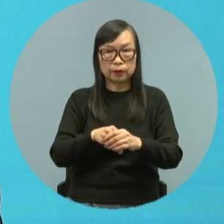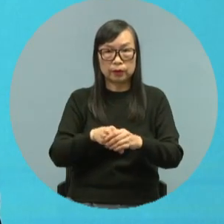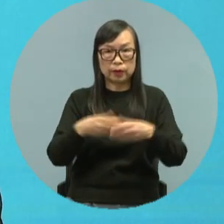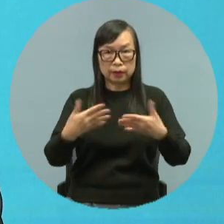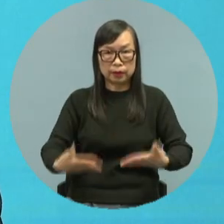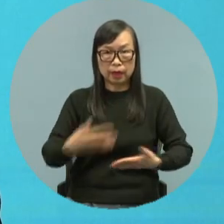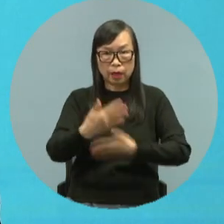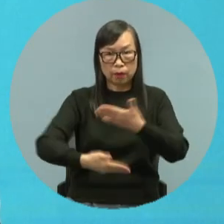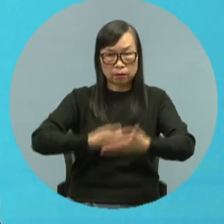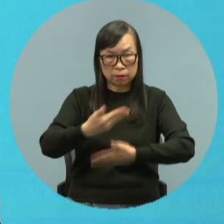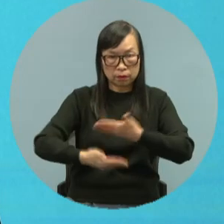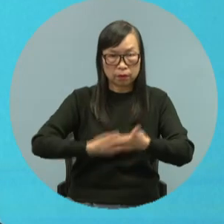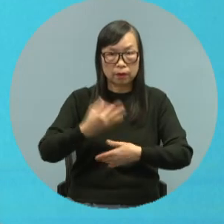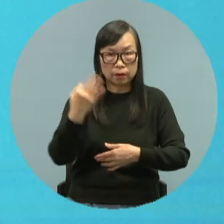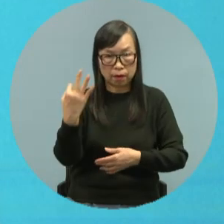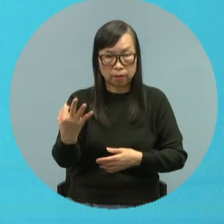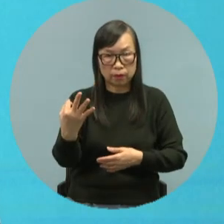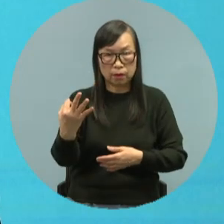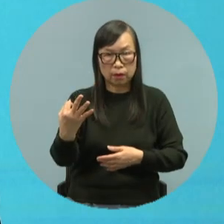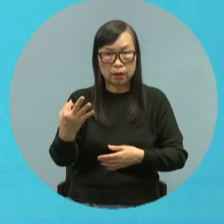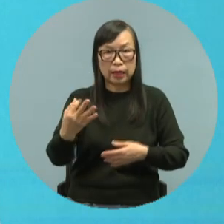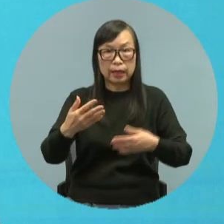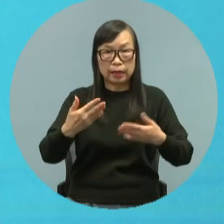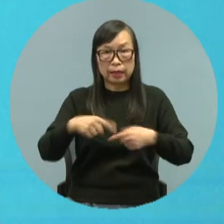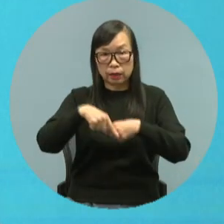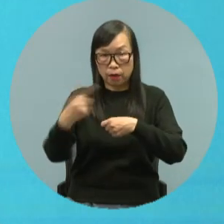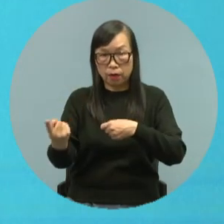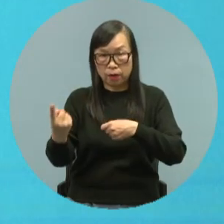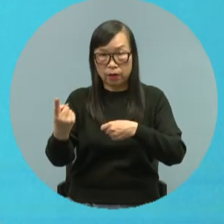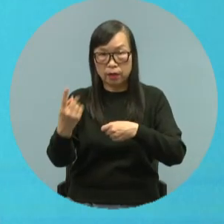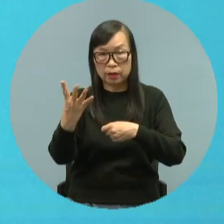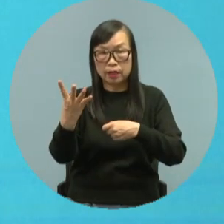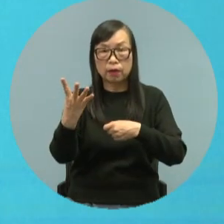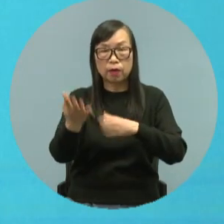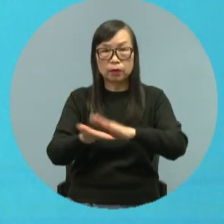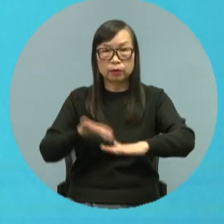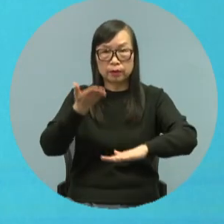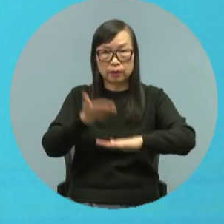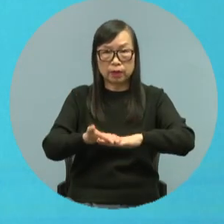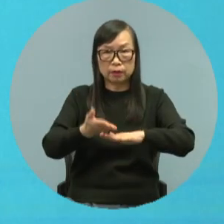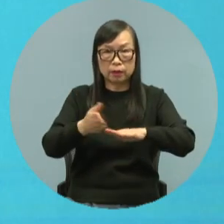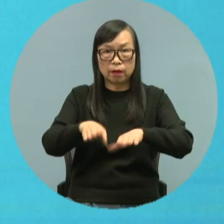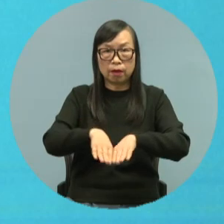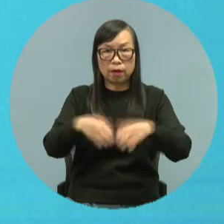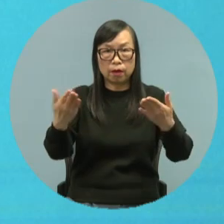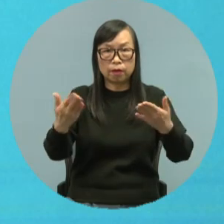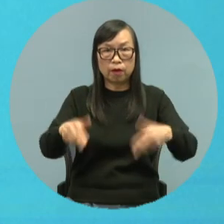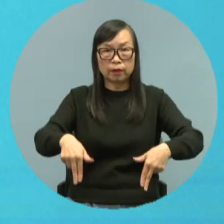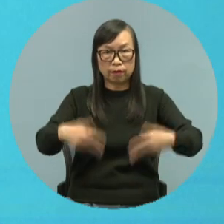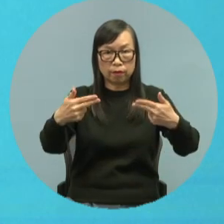在正在運作，以及另外4個重新去恢復開放的口